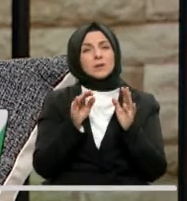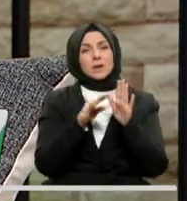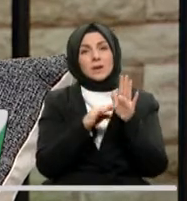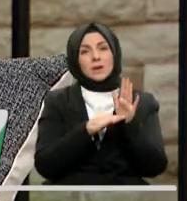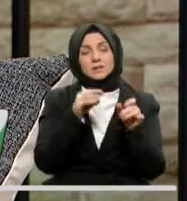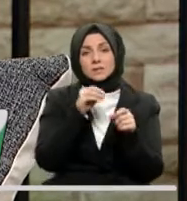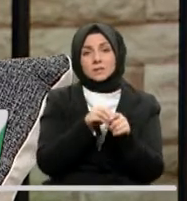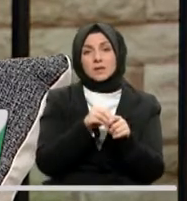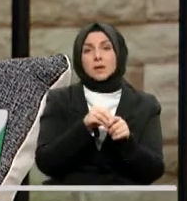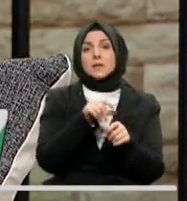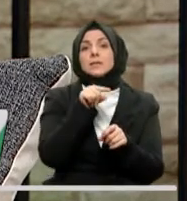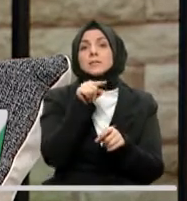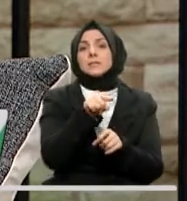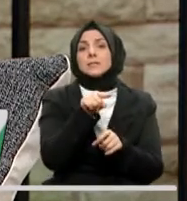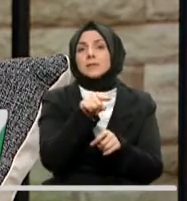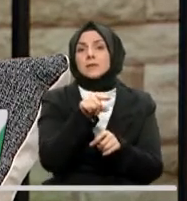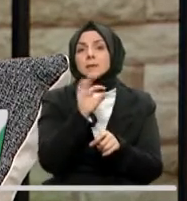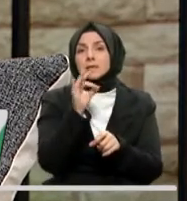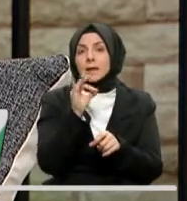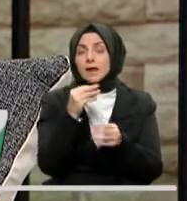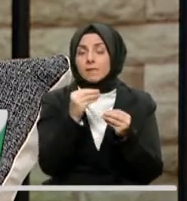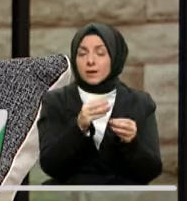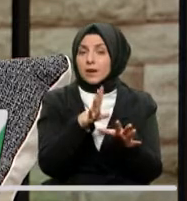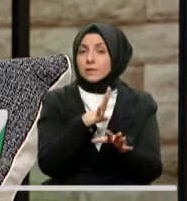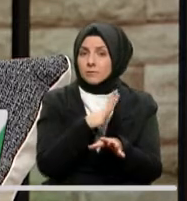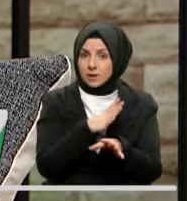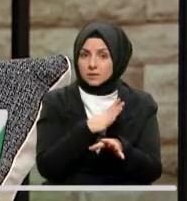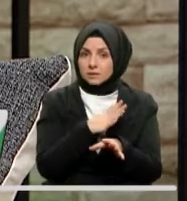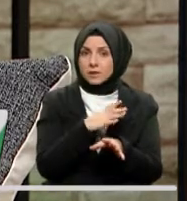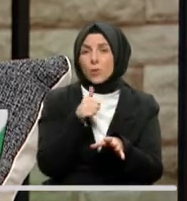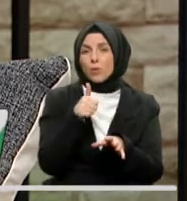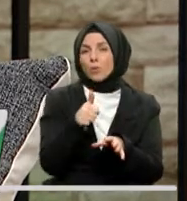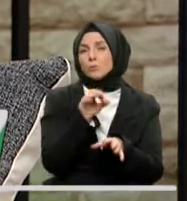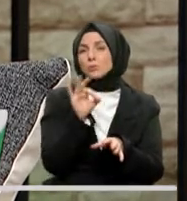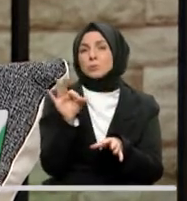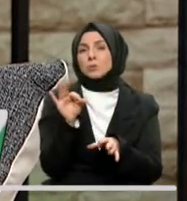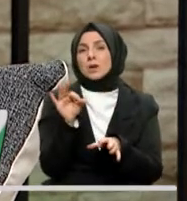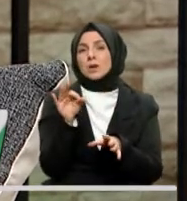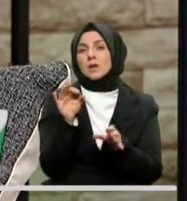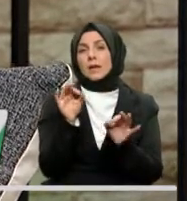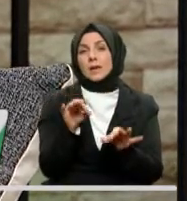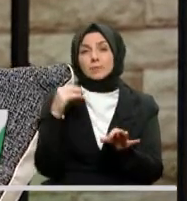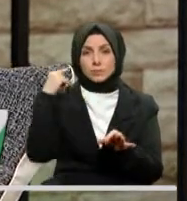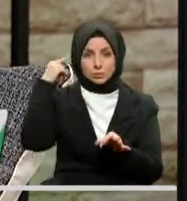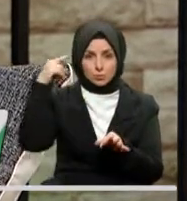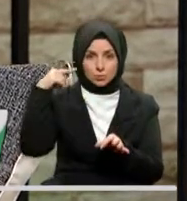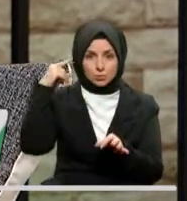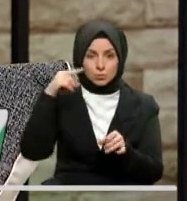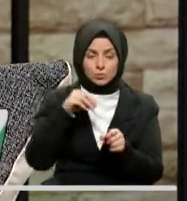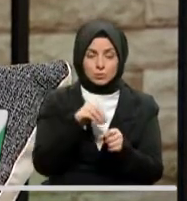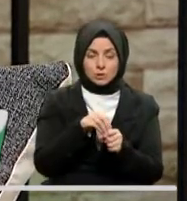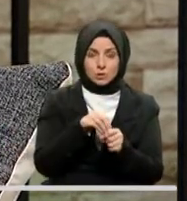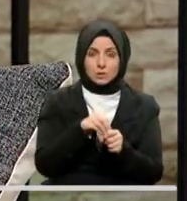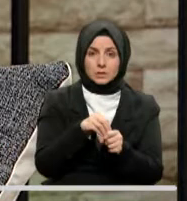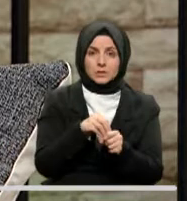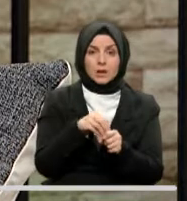insanlar zaten Muhakkak var şimdi değersizlik algısında olumsuz odaklanmak dedik yani hesap değersizlik duygusu olan bir insanın